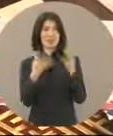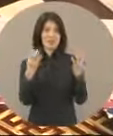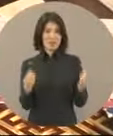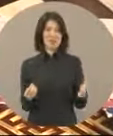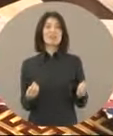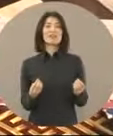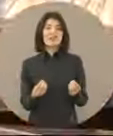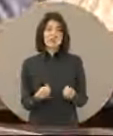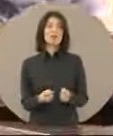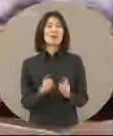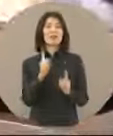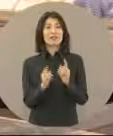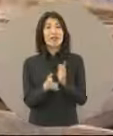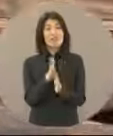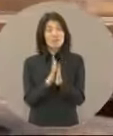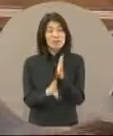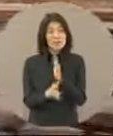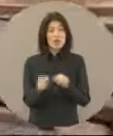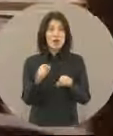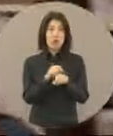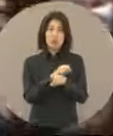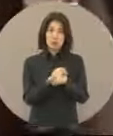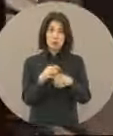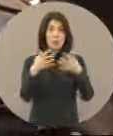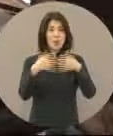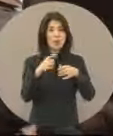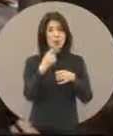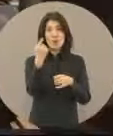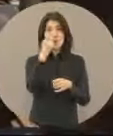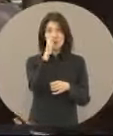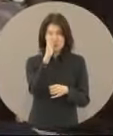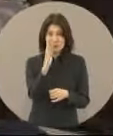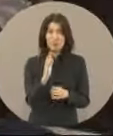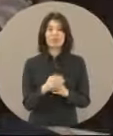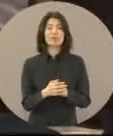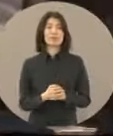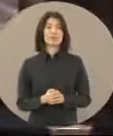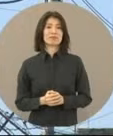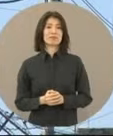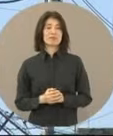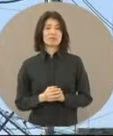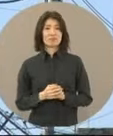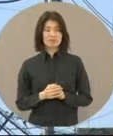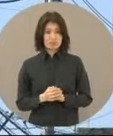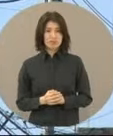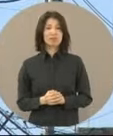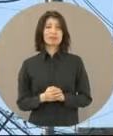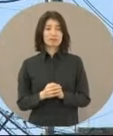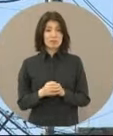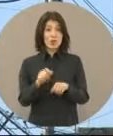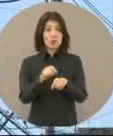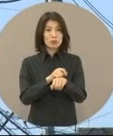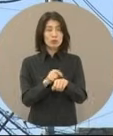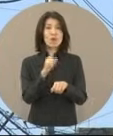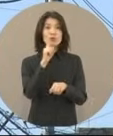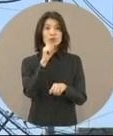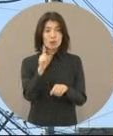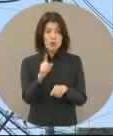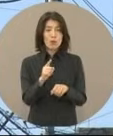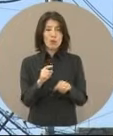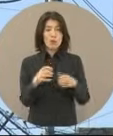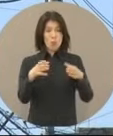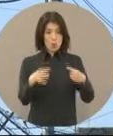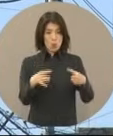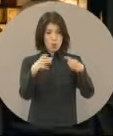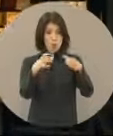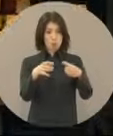るんですけれども、改めて特徴や構造など教えていただけますか？ はい、川越の山車の特徴は、二重